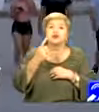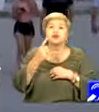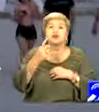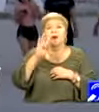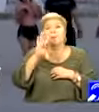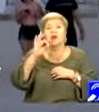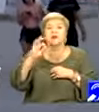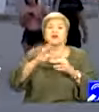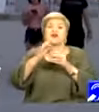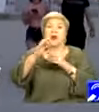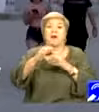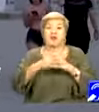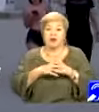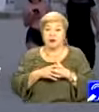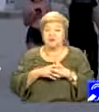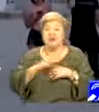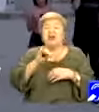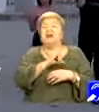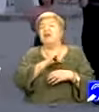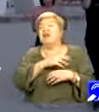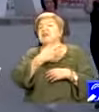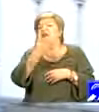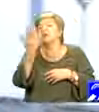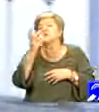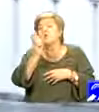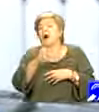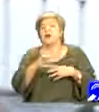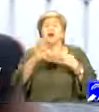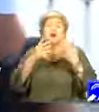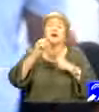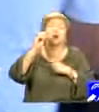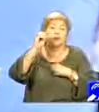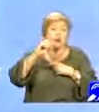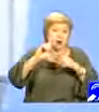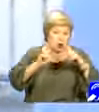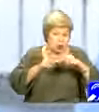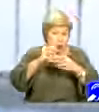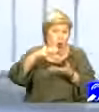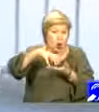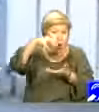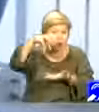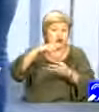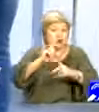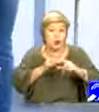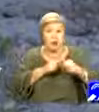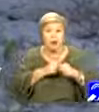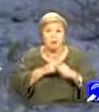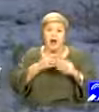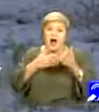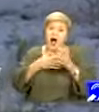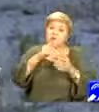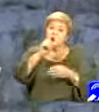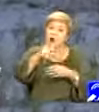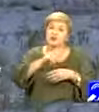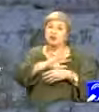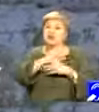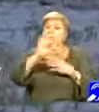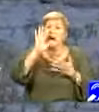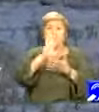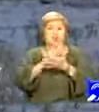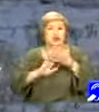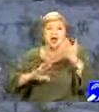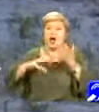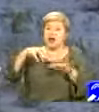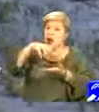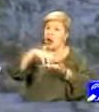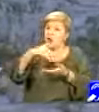120-140 de metri. Nepăsarea turiștilor și numărul mic de coșuri de gunoi au transformat stațiunea Tineretului în cea mai murdară destinație de vacanță de